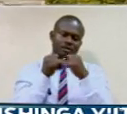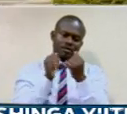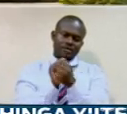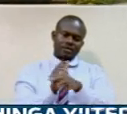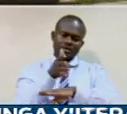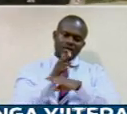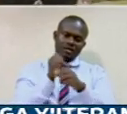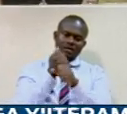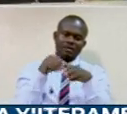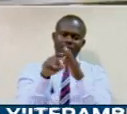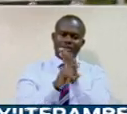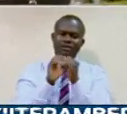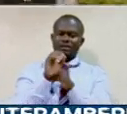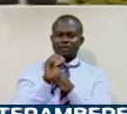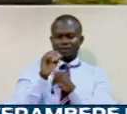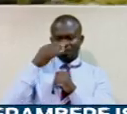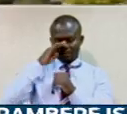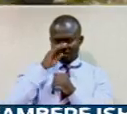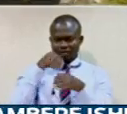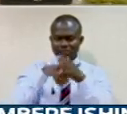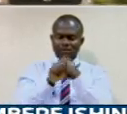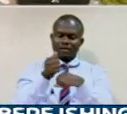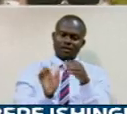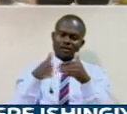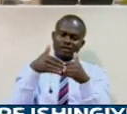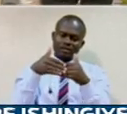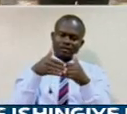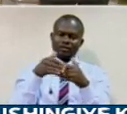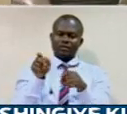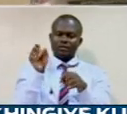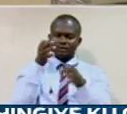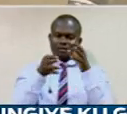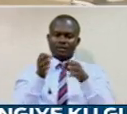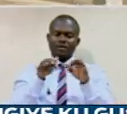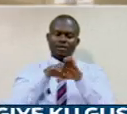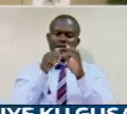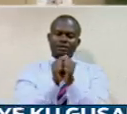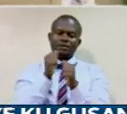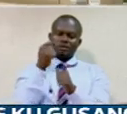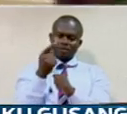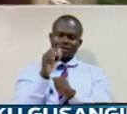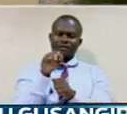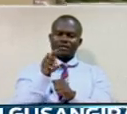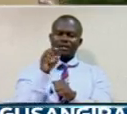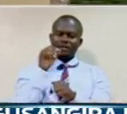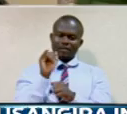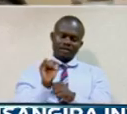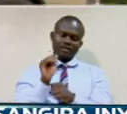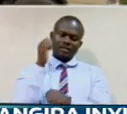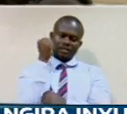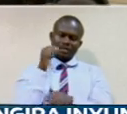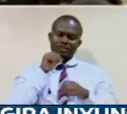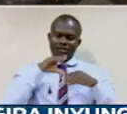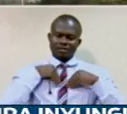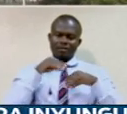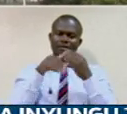imipaka rukorera mu karere ka Nyanza. Hari mu gikorwa cyo gupfundikira urubanza ruregwamo abayoboke 11 b'ishyaka rya FDI inkingi ritemewe mu Rwanda.